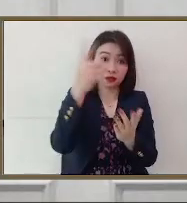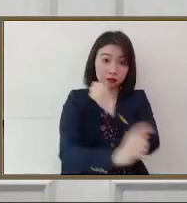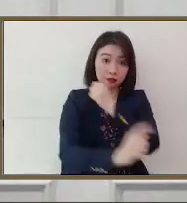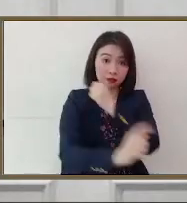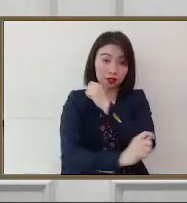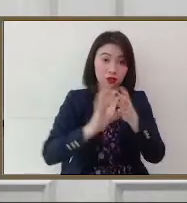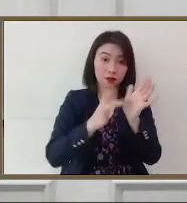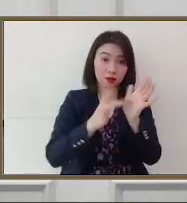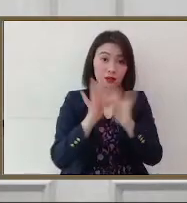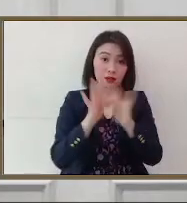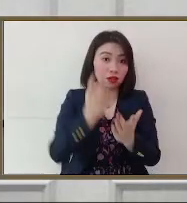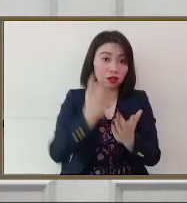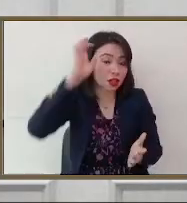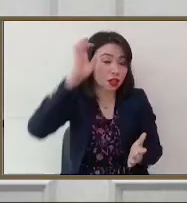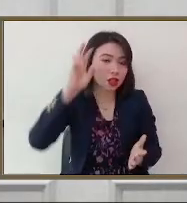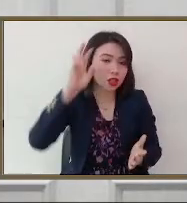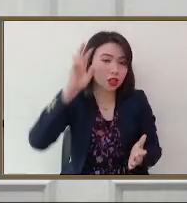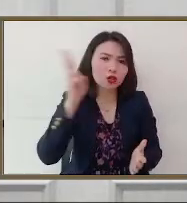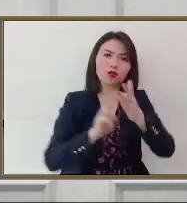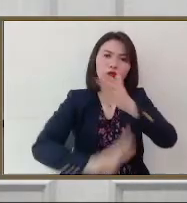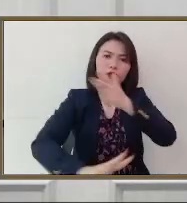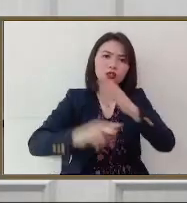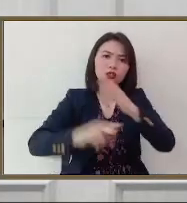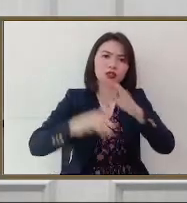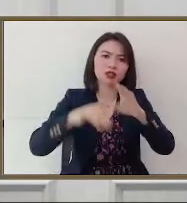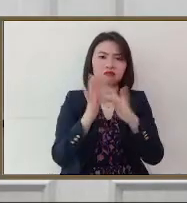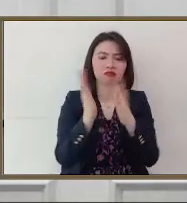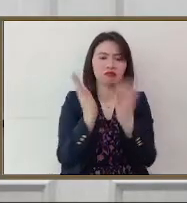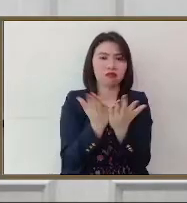he's using scriptures.